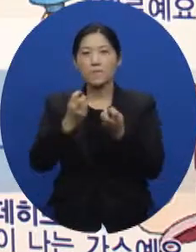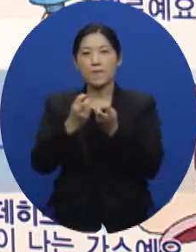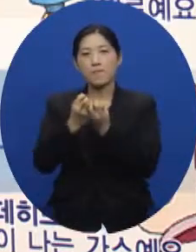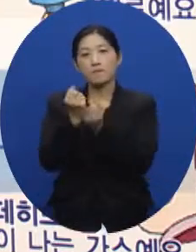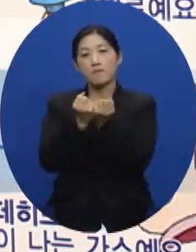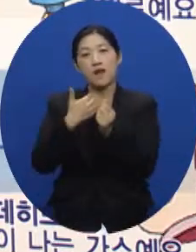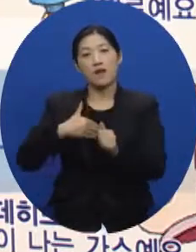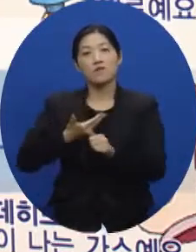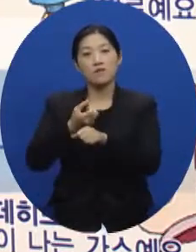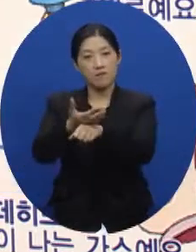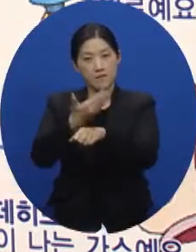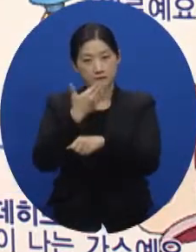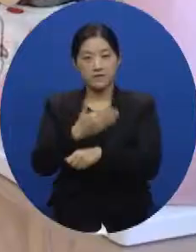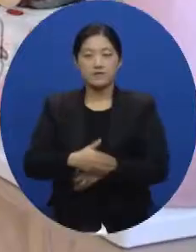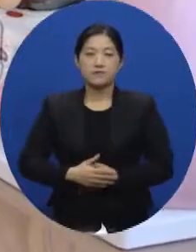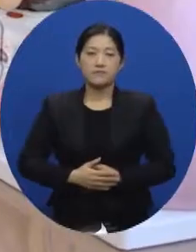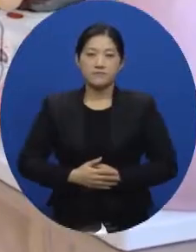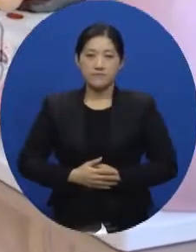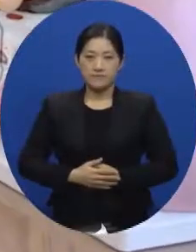방법들을 알려드리고 있으니까